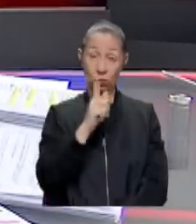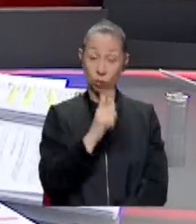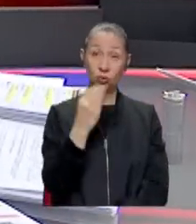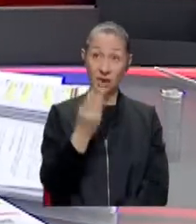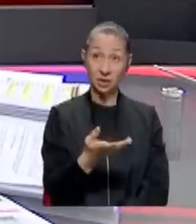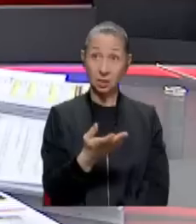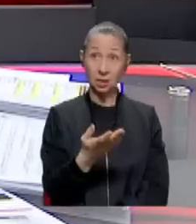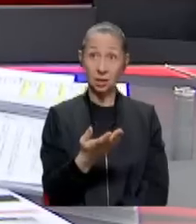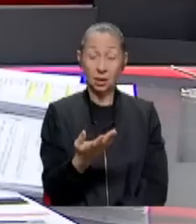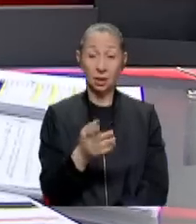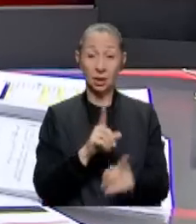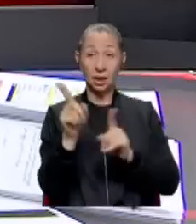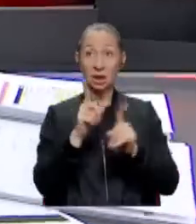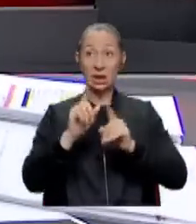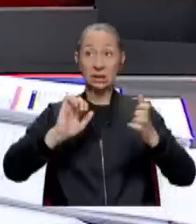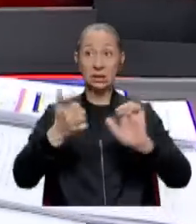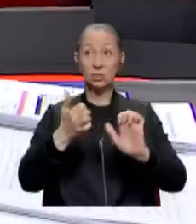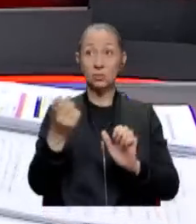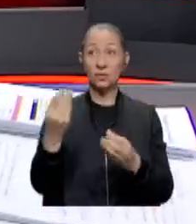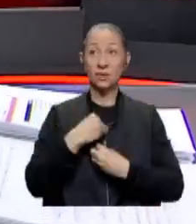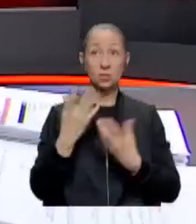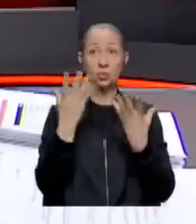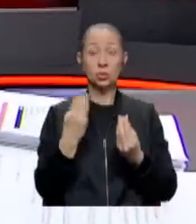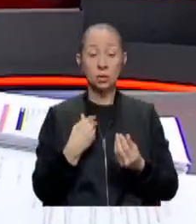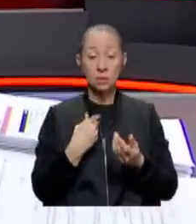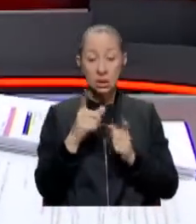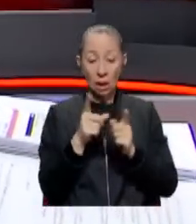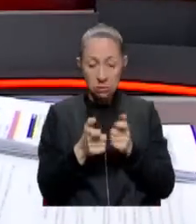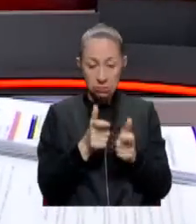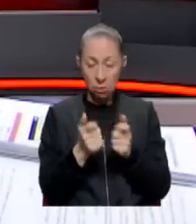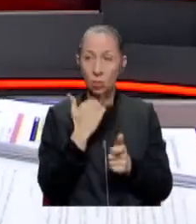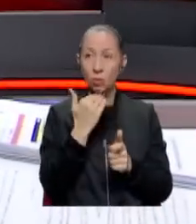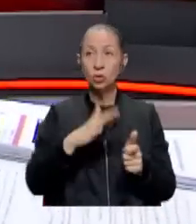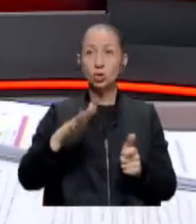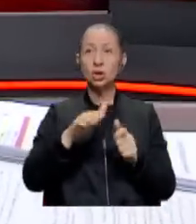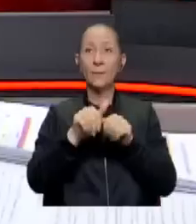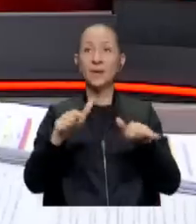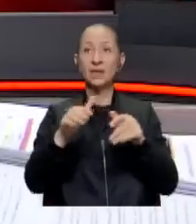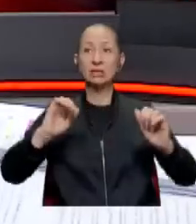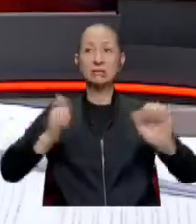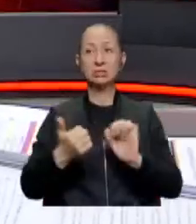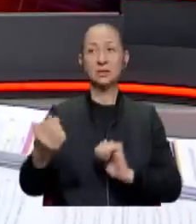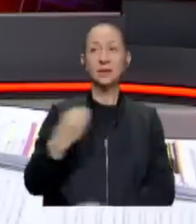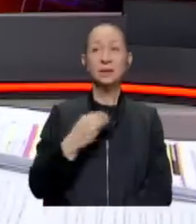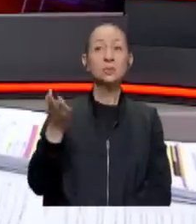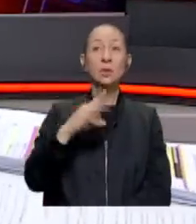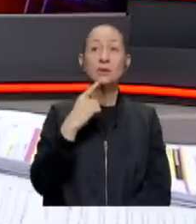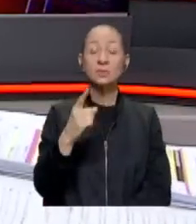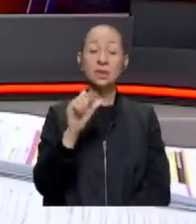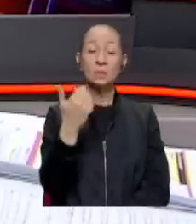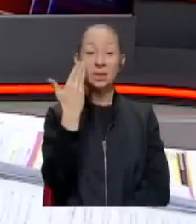vaat etti interneti kısıtlıyorsunuz bunu verseniz ne olacak kullanamıyoruz ki internetin sosyal medyayı kısıtladıktan sonra siz demiş